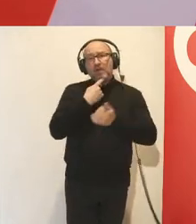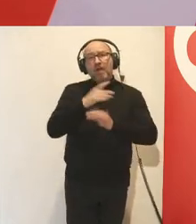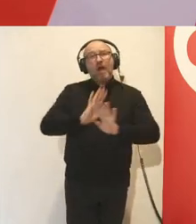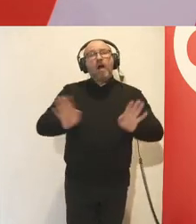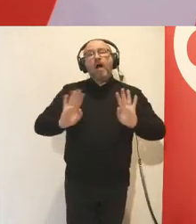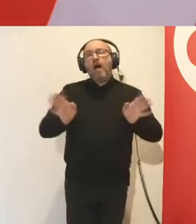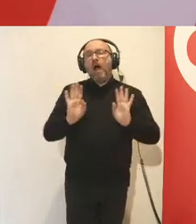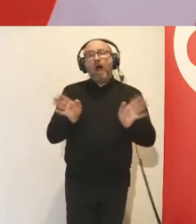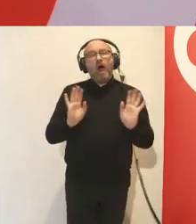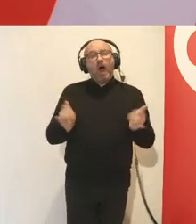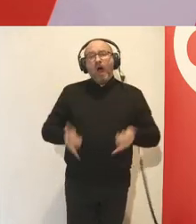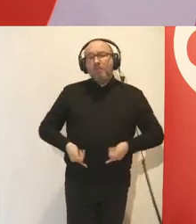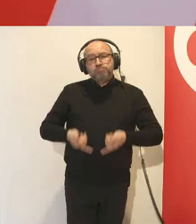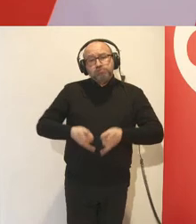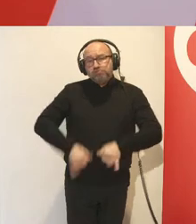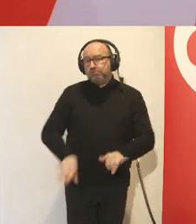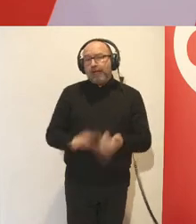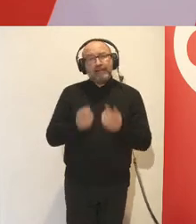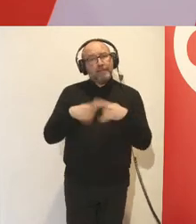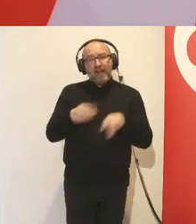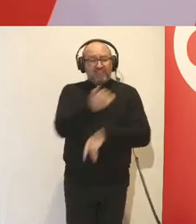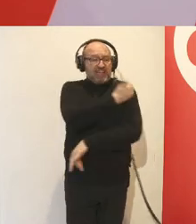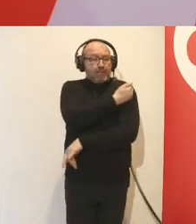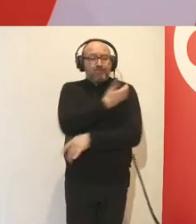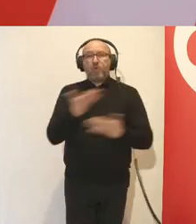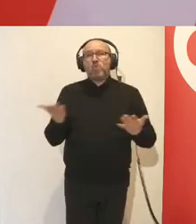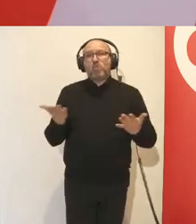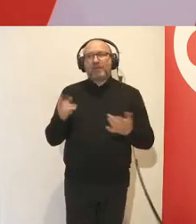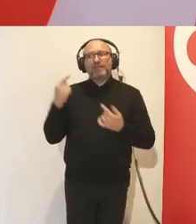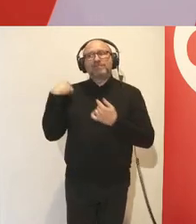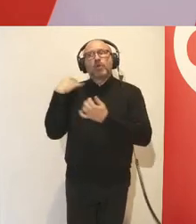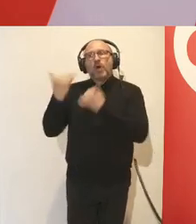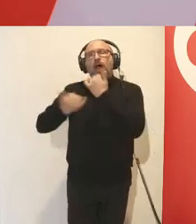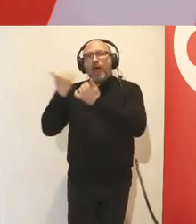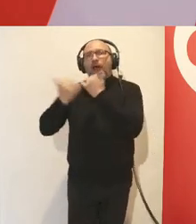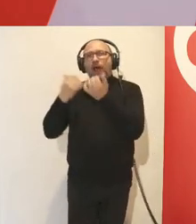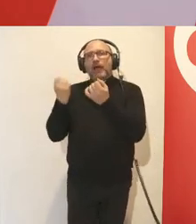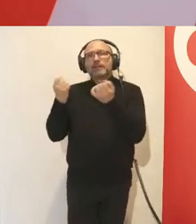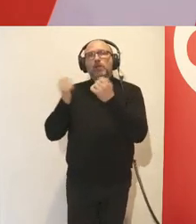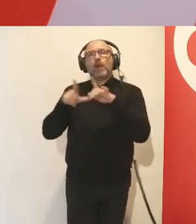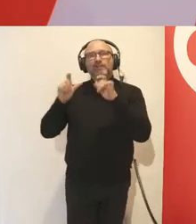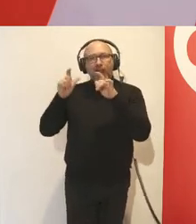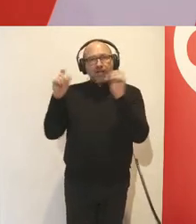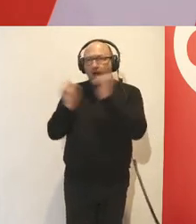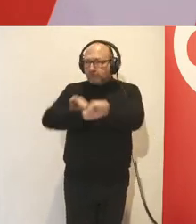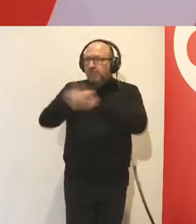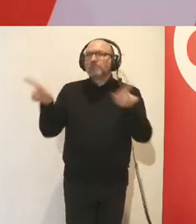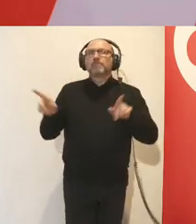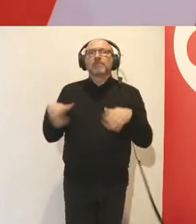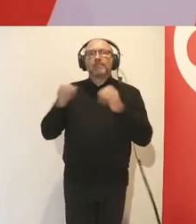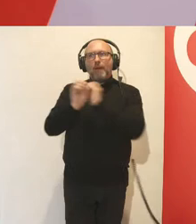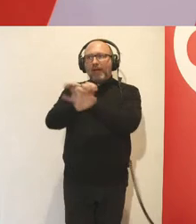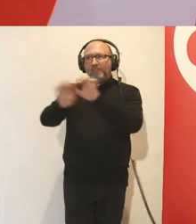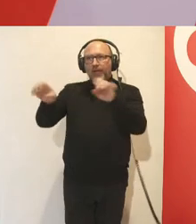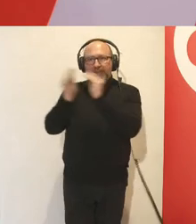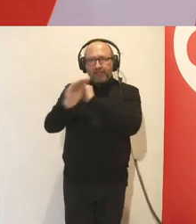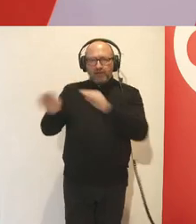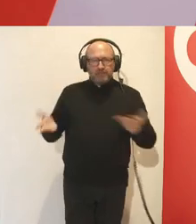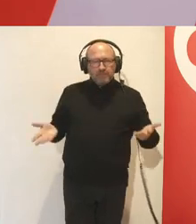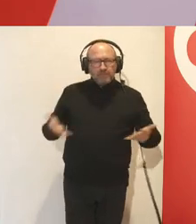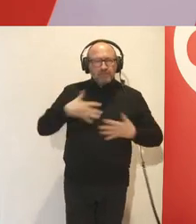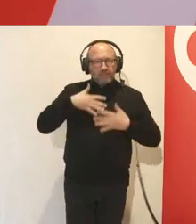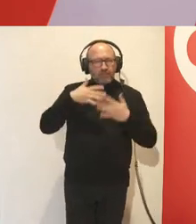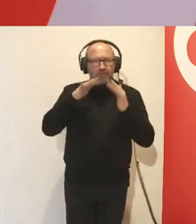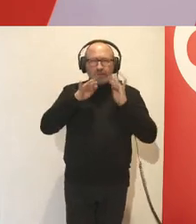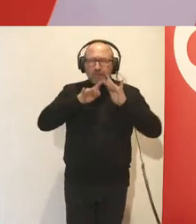werden alle unfruchtbar wenn sie sich impfen lassen auch das ist ja eine erzählung die gerade massiv über telegramm verbreitet wird also da merkt man halt wie tief so was